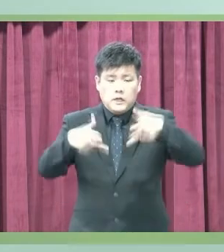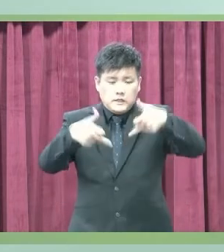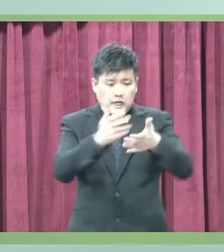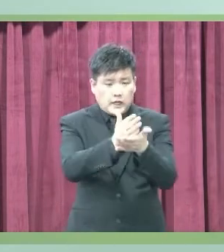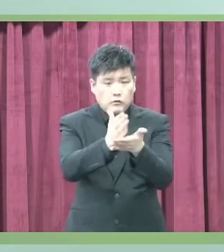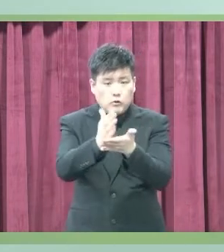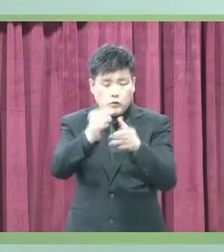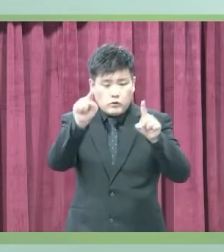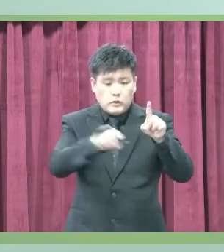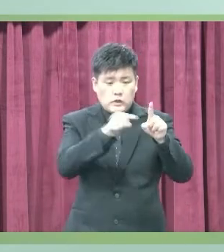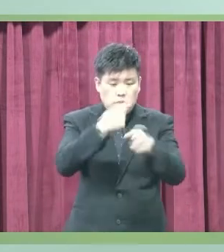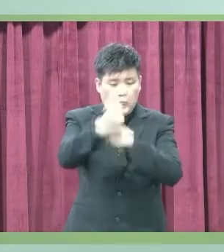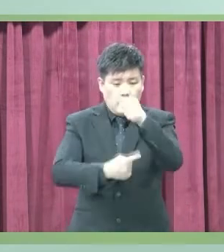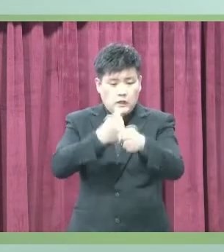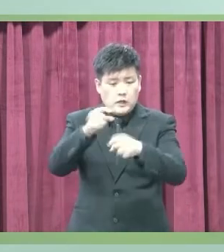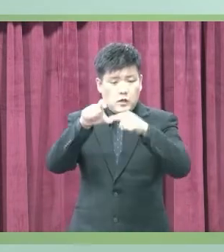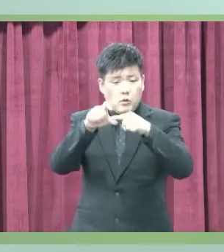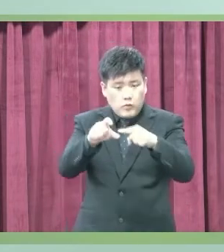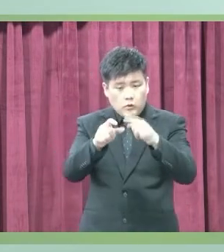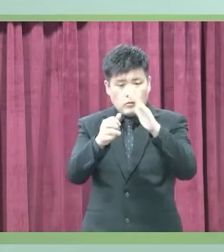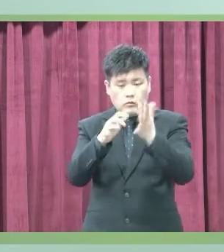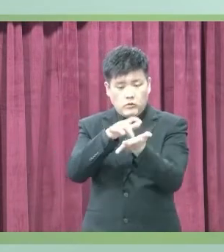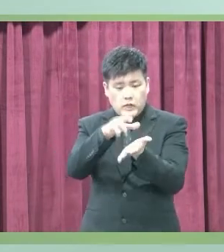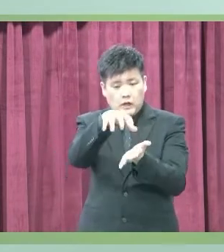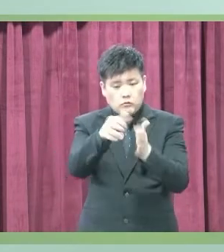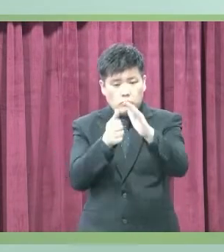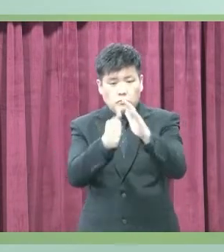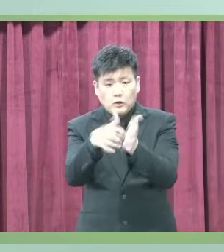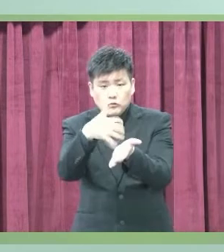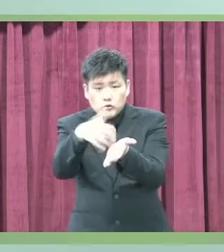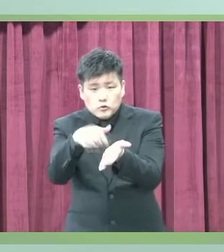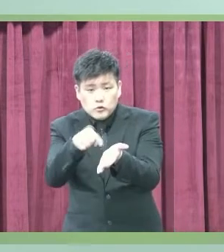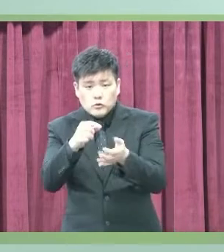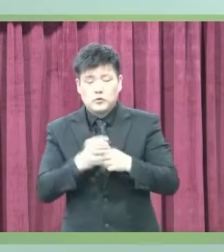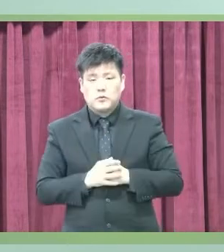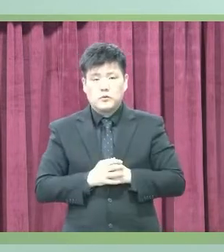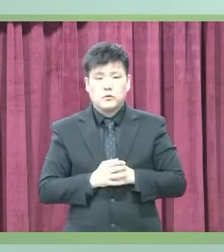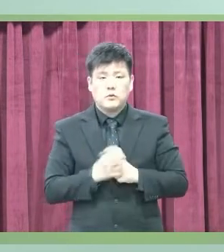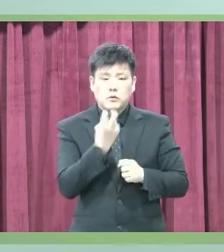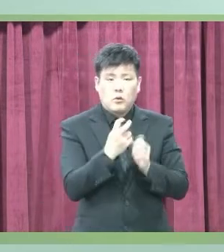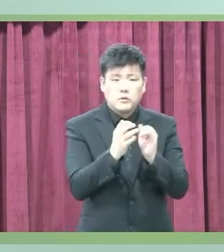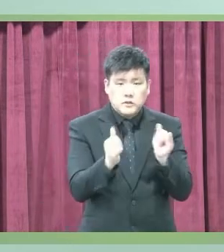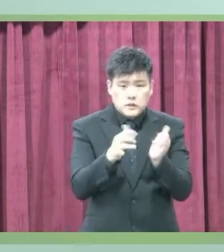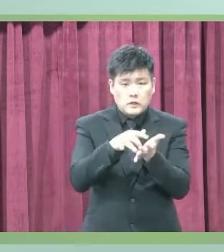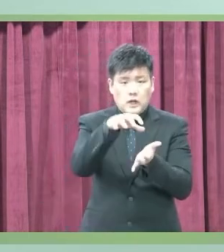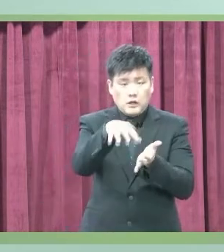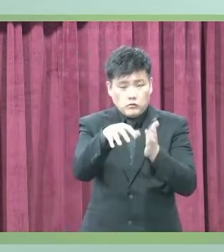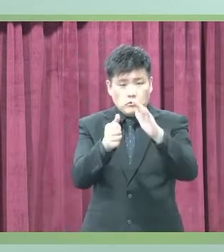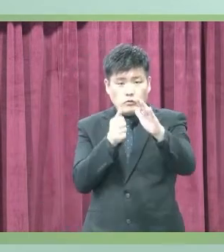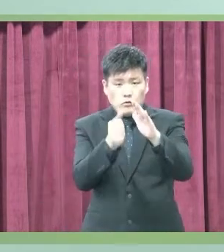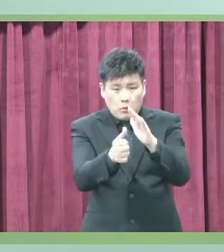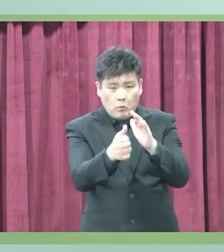유형별 1인당 연평균 약국 방문 일수를 살펴보겠습니다. 검진 미수검자의 1인당 연평균 약국 방문 일수가 높은 장애